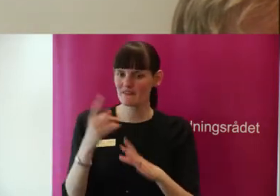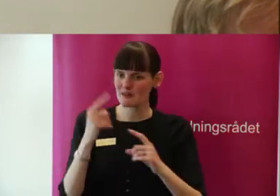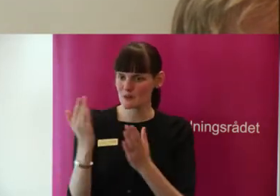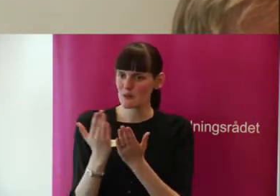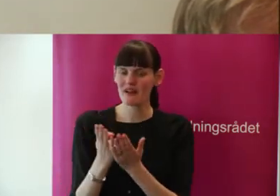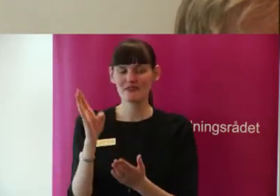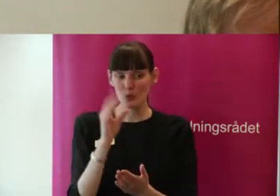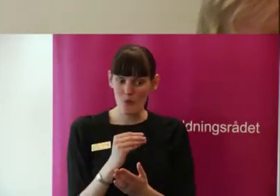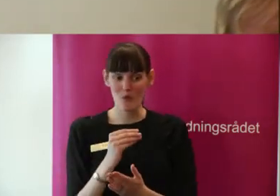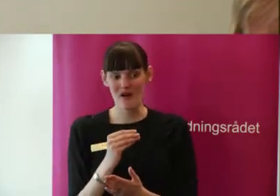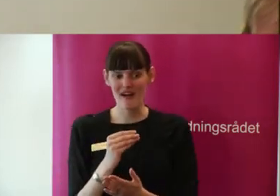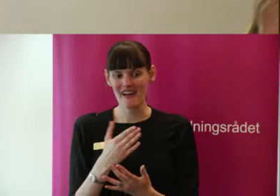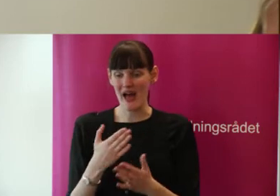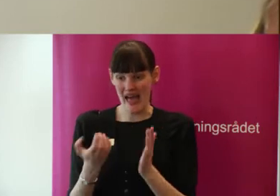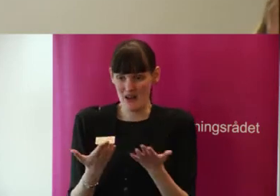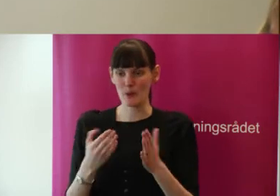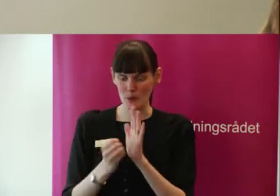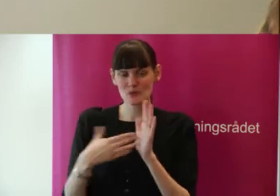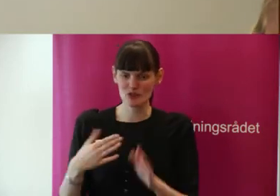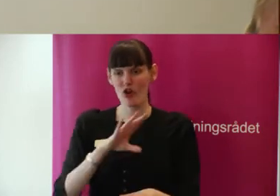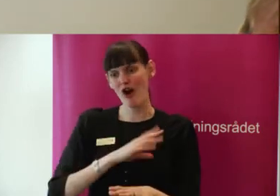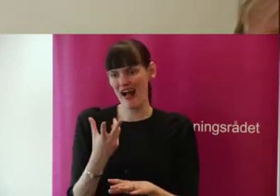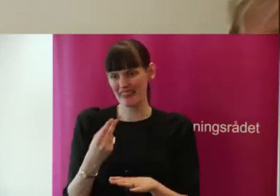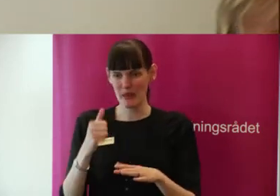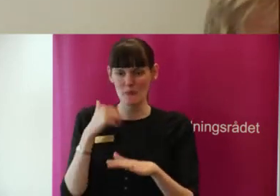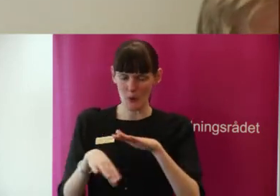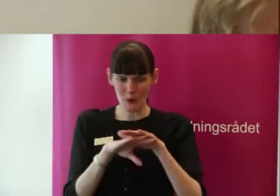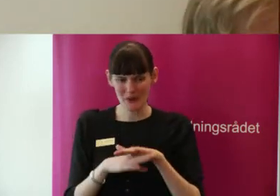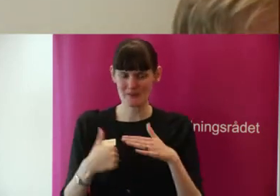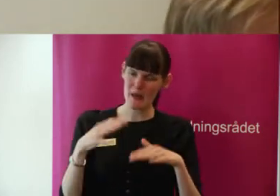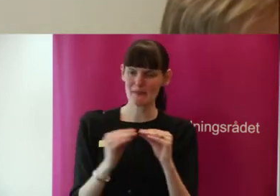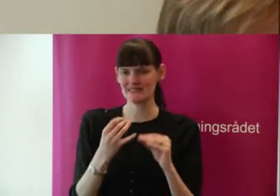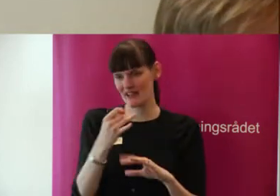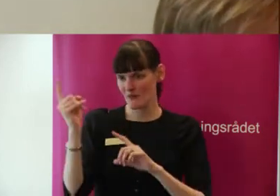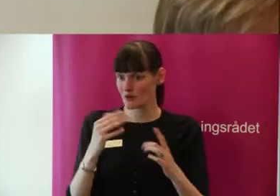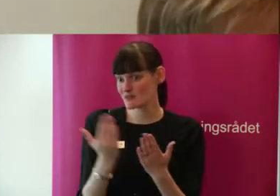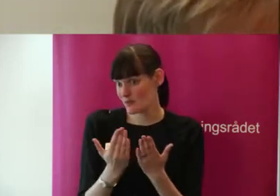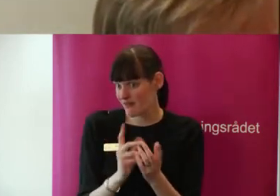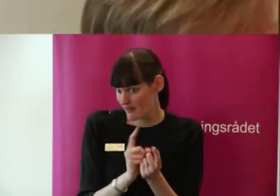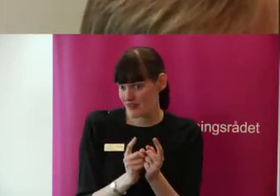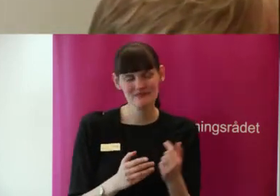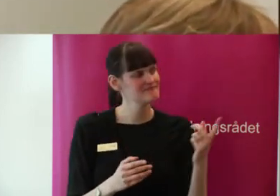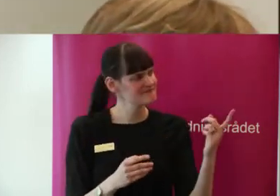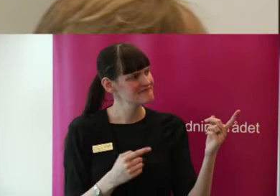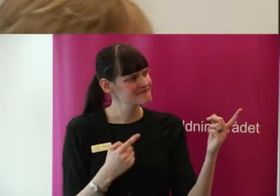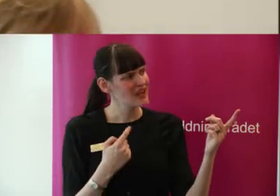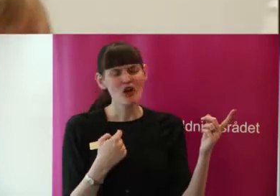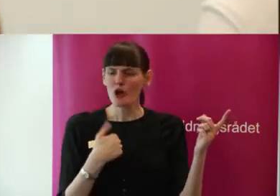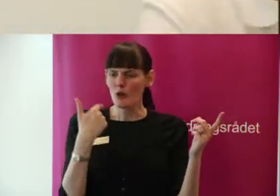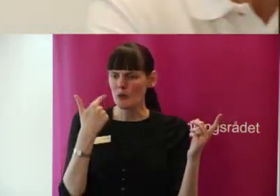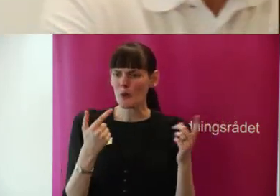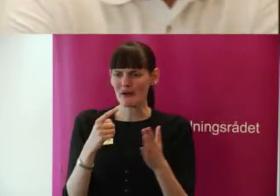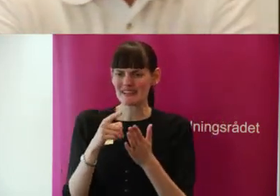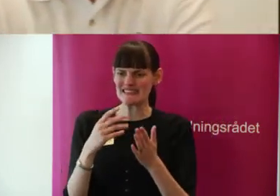men inte det formella skolsystemet. Till stor del så. Jakob? Nej, men jag tror också på att särårsbegreppet är oerhört centralt.